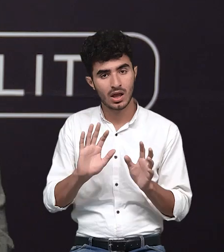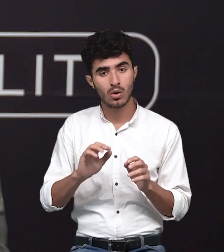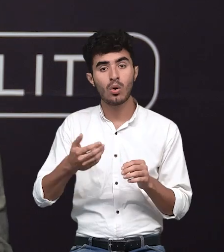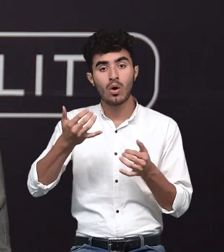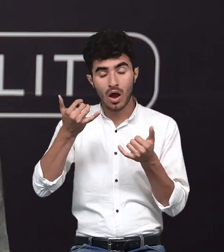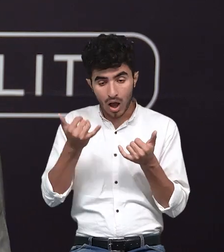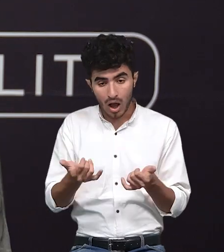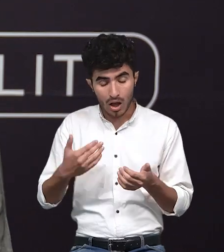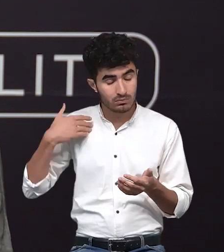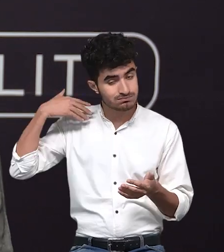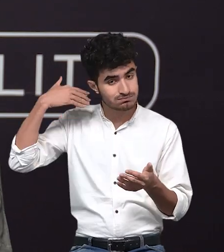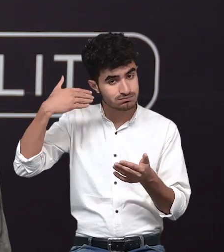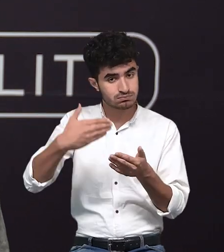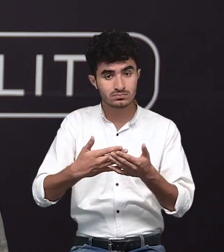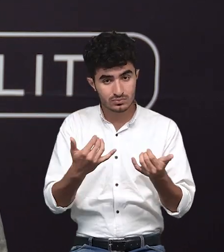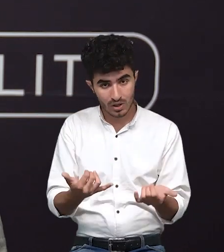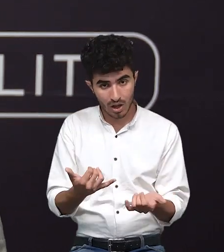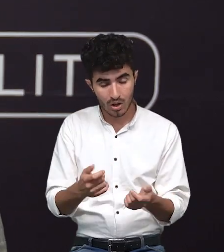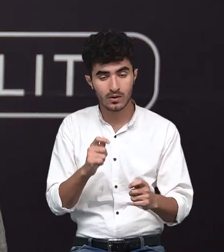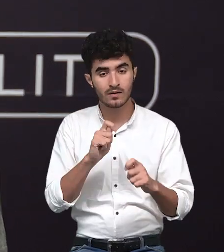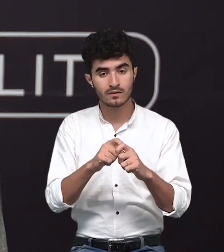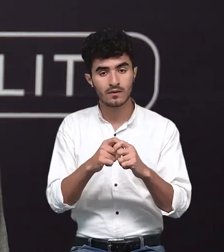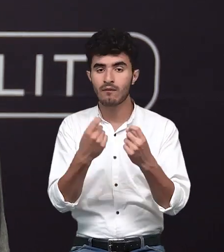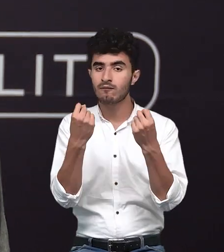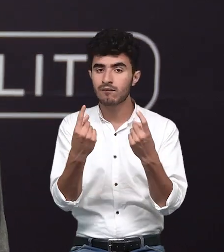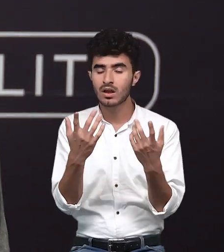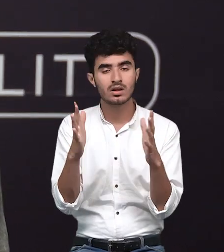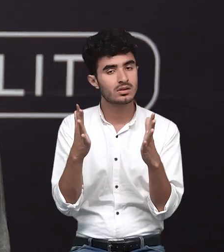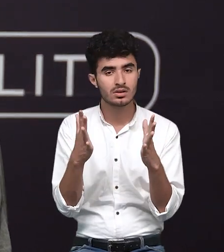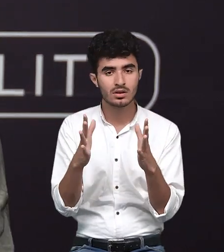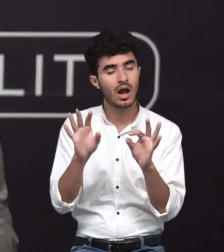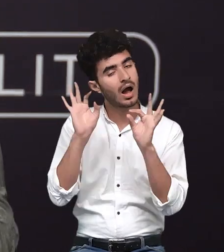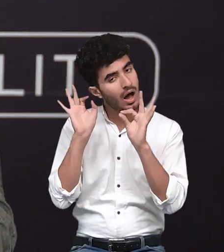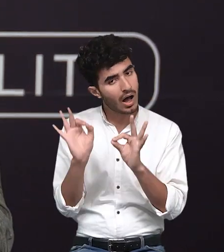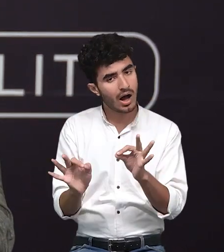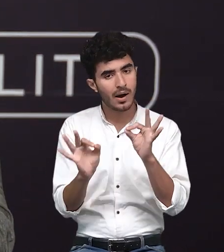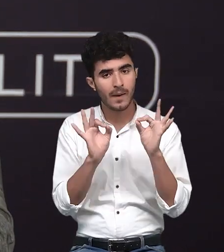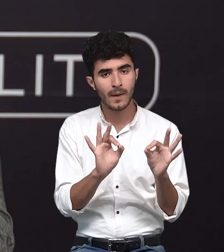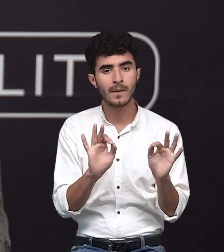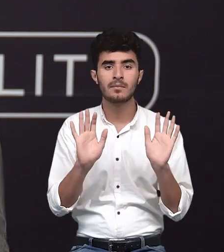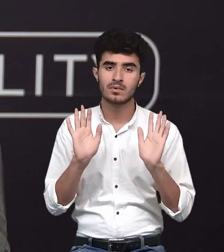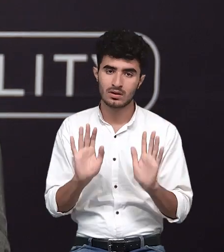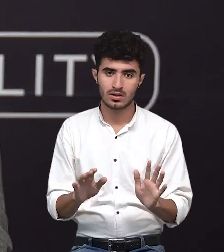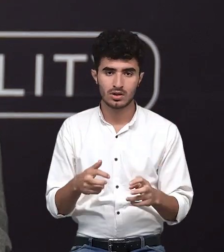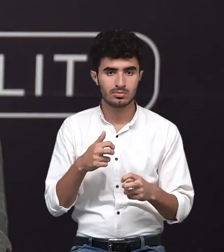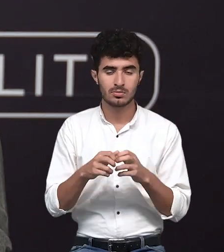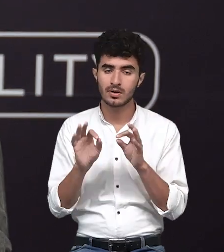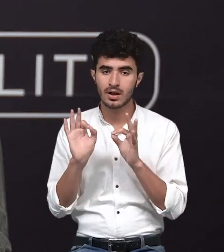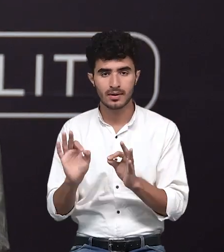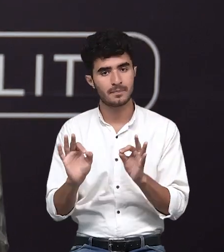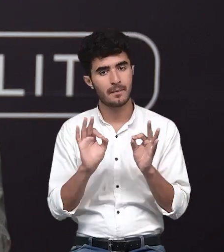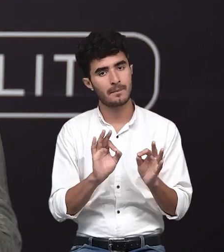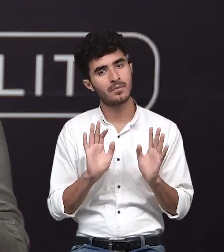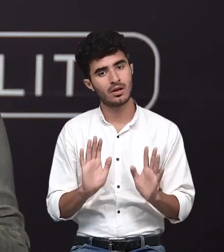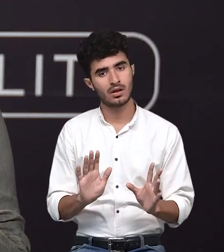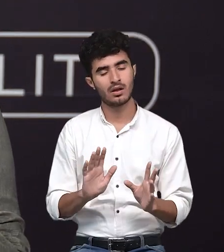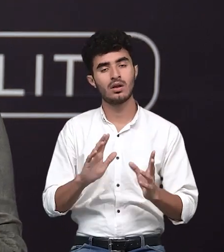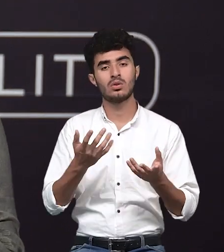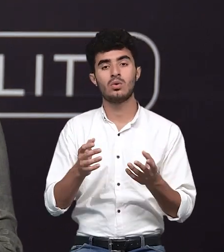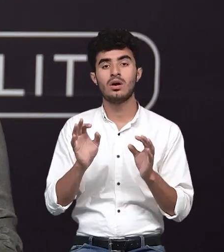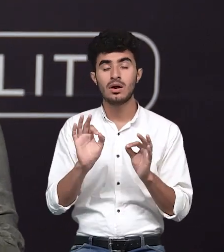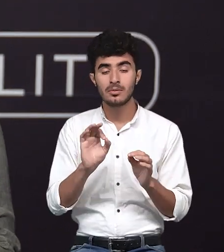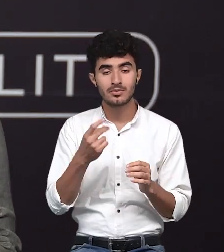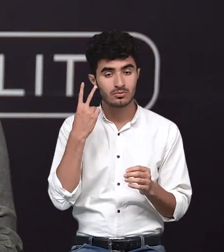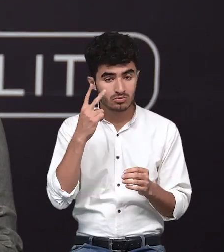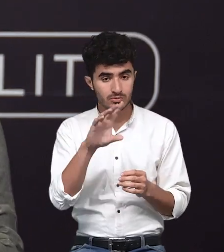تک ریزالو نہیں ہوا، اور اس کو ریزالو کرنے کے لیے پھر اس کو اگر ڈاکٹر پک کر لیتا ہے تو پھر اس کے لیے